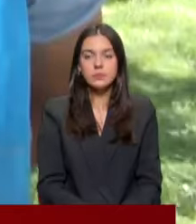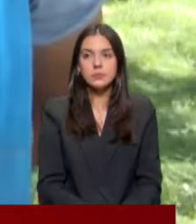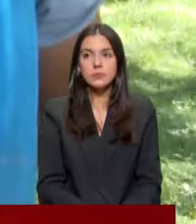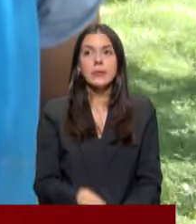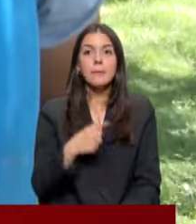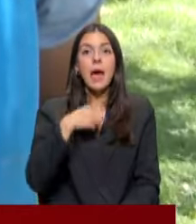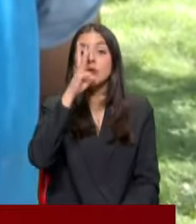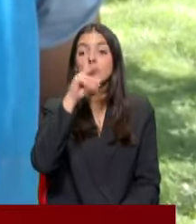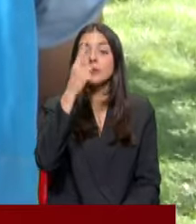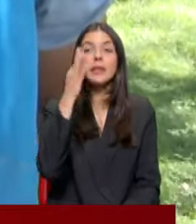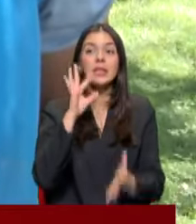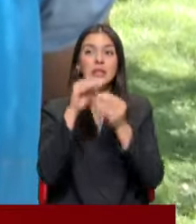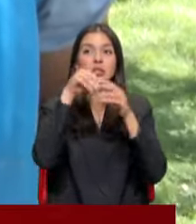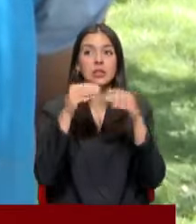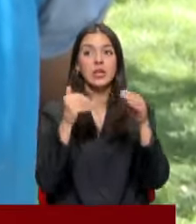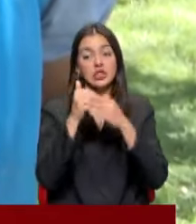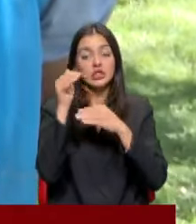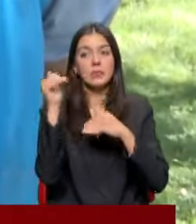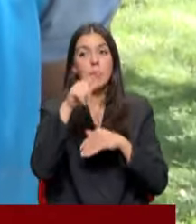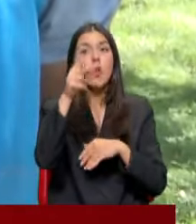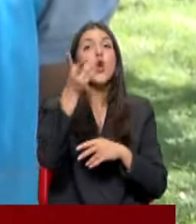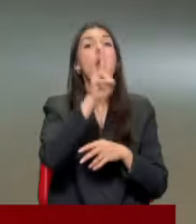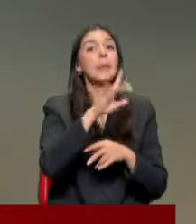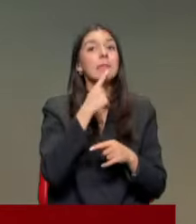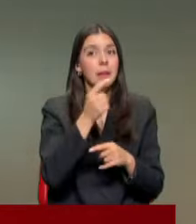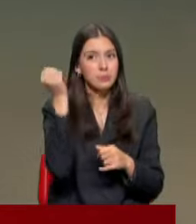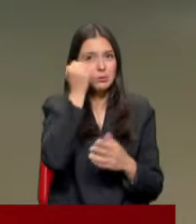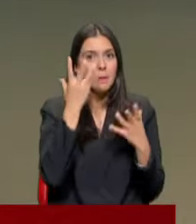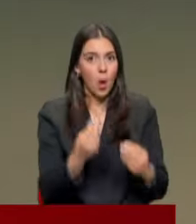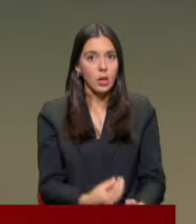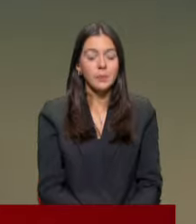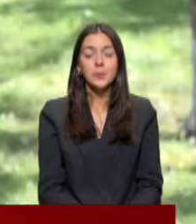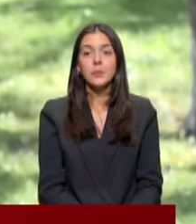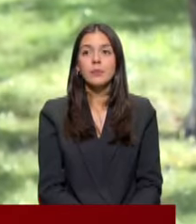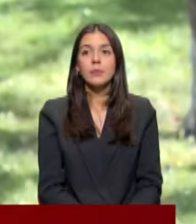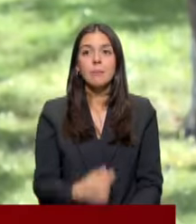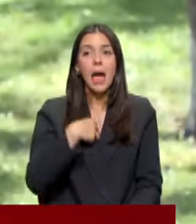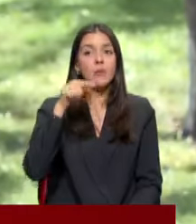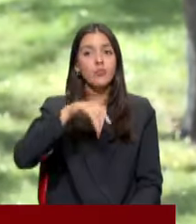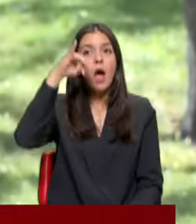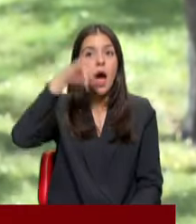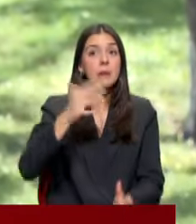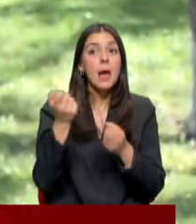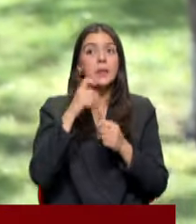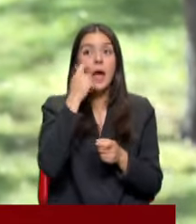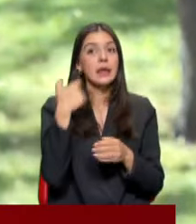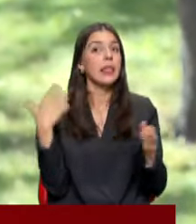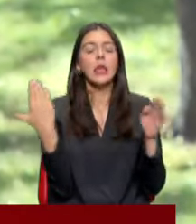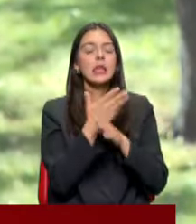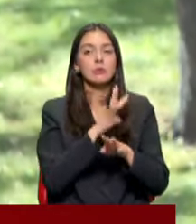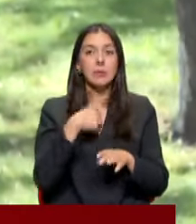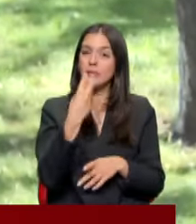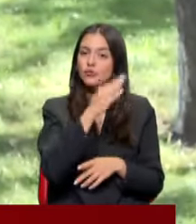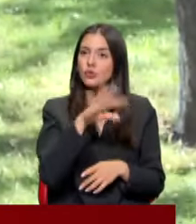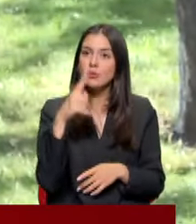Ben 301 kişinin içinden çıktım geldim, ben de mi öleyim? Orada ölmedim diye pişman mı olayım? Ben buradan hakkımı almadan Ankara'dan gitmeyeceğim. Benim